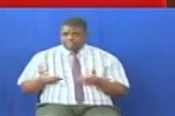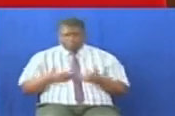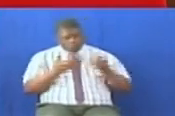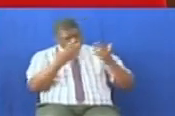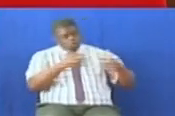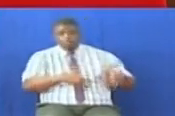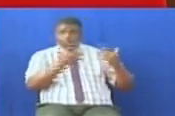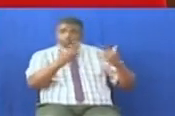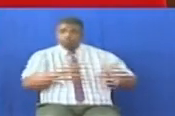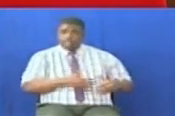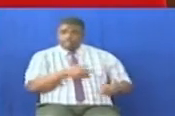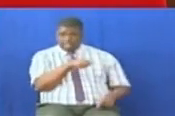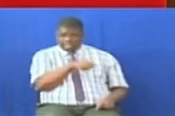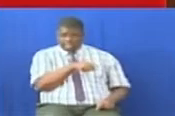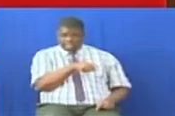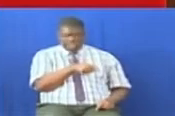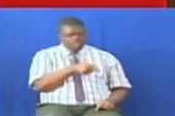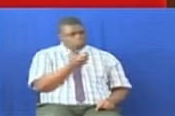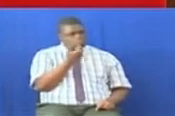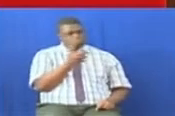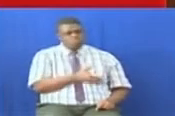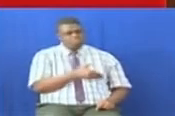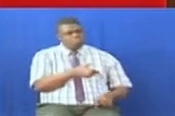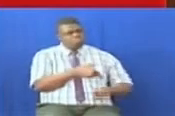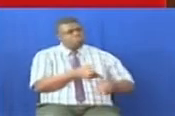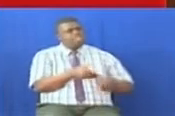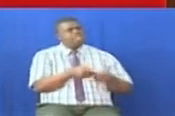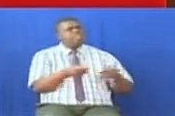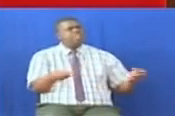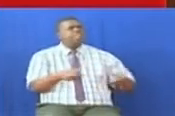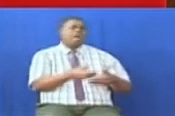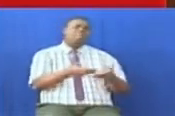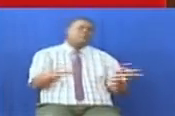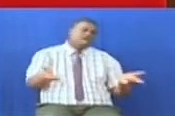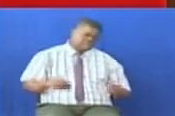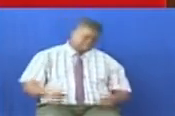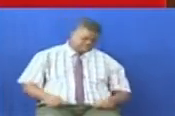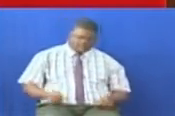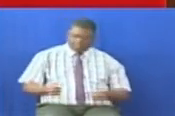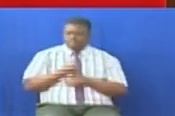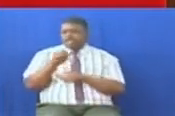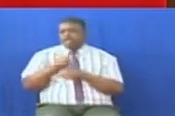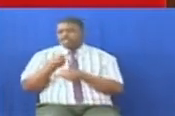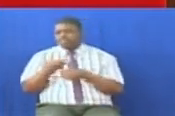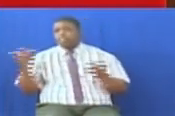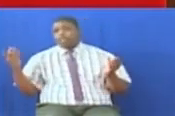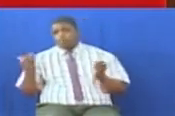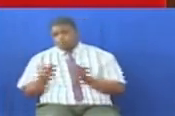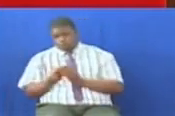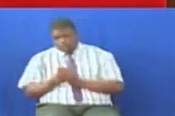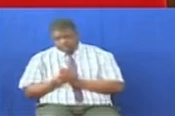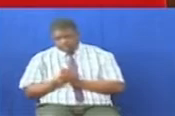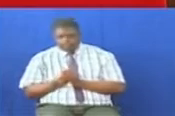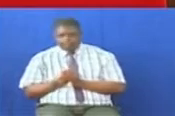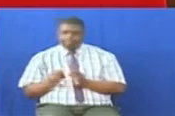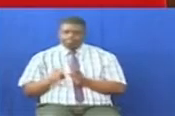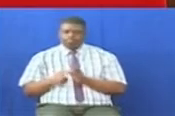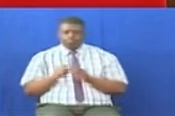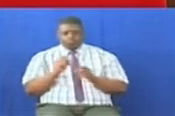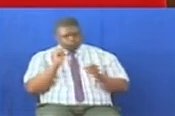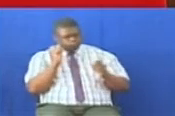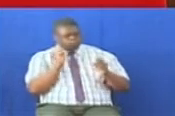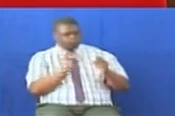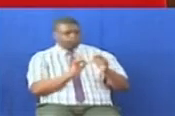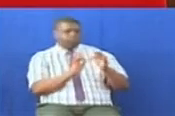kila kitu. Haina haja ya kuchukua muda mrefu sana kwa sababu bado unaweza mkafanya kazi yote kwa pamoja, kwamba ukatuma tu kwenye kompyuta na